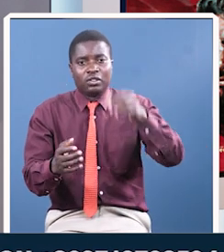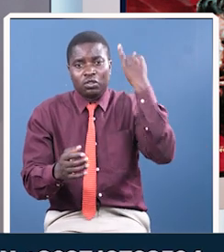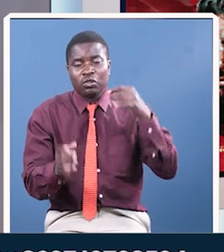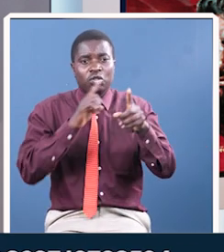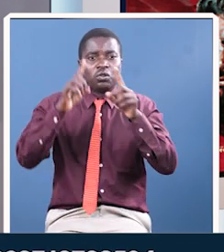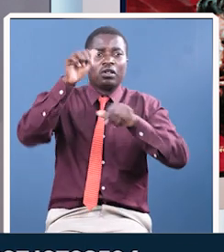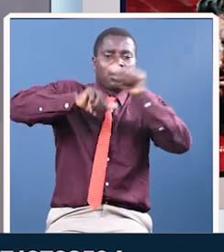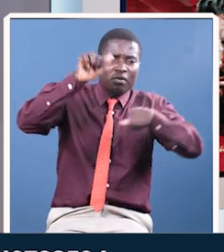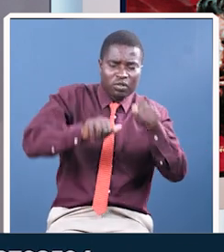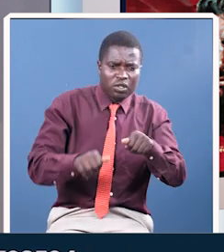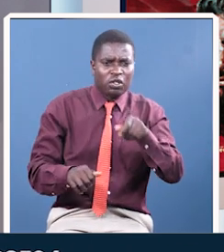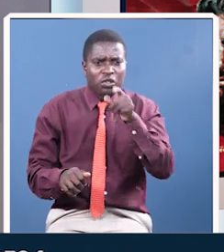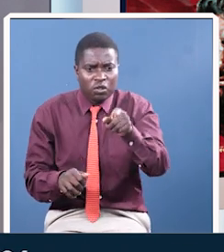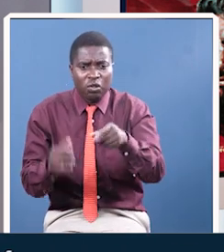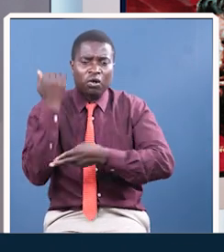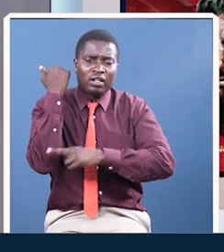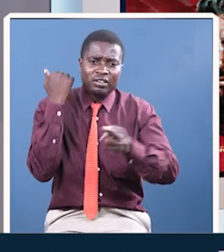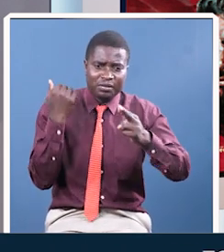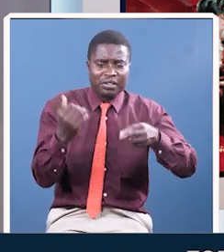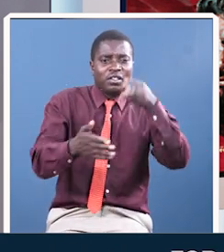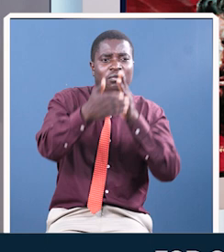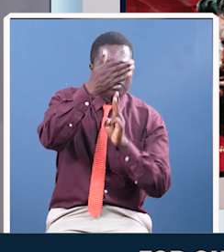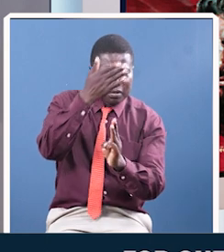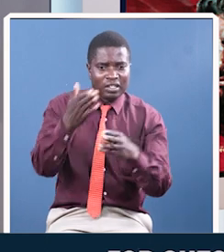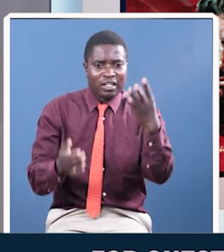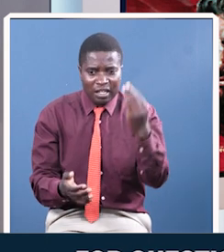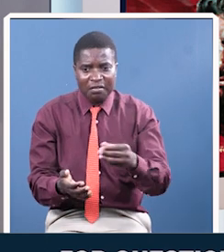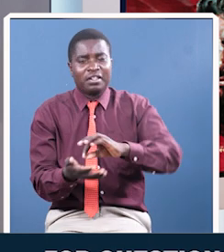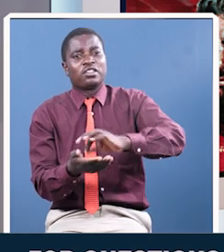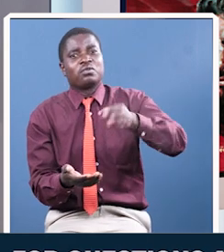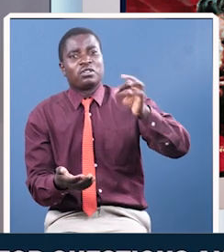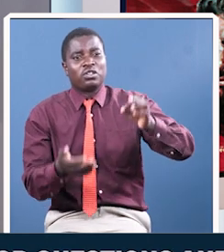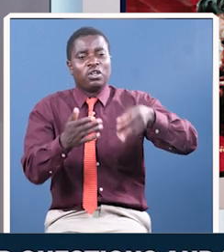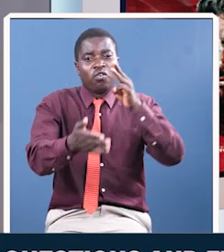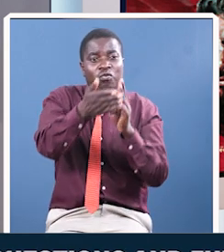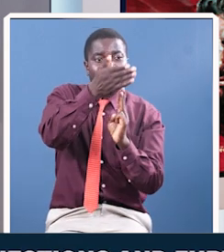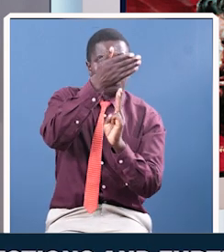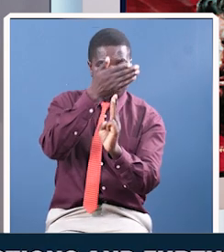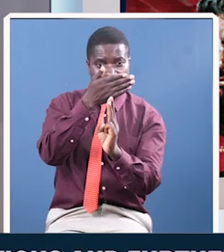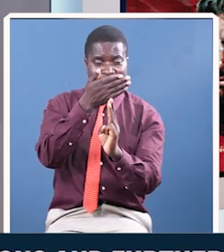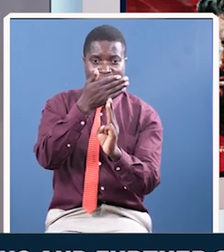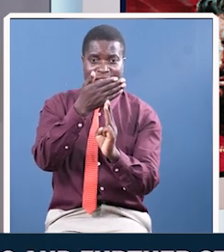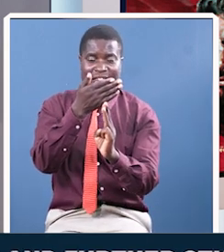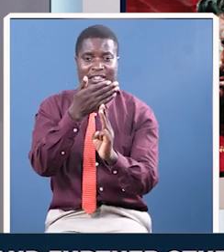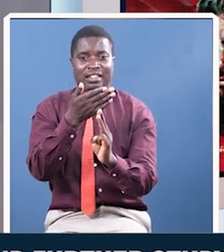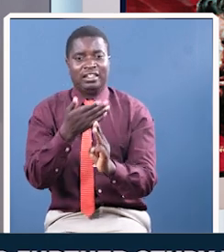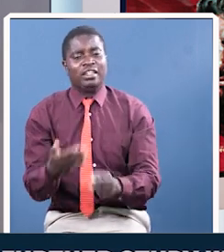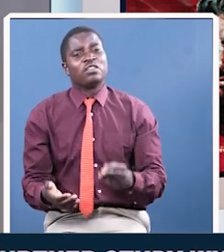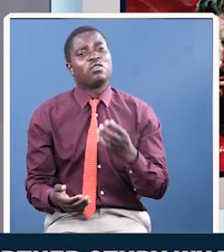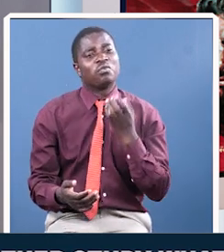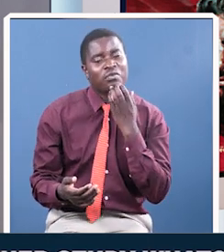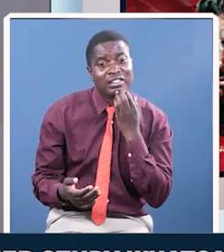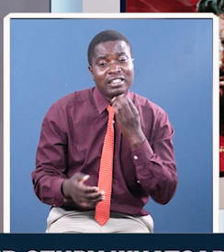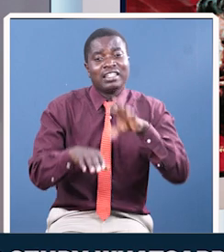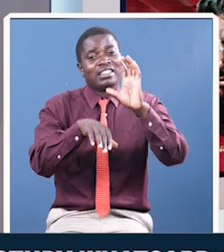vaprofita ndoo vanobata kupupura kwa Jesu, ndoo vane the spirit of prophecy. Saka kureva